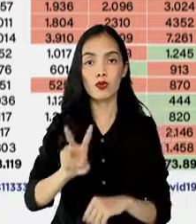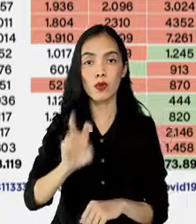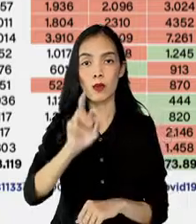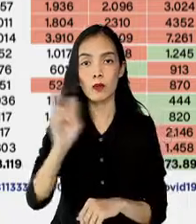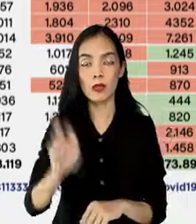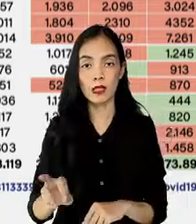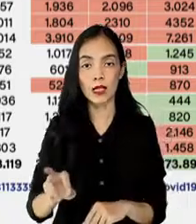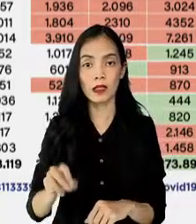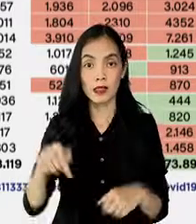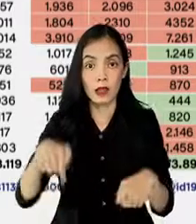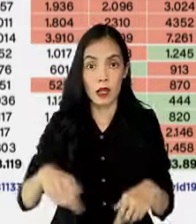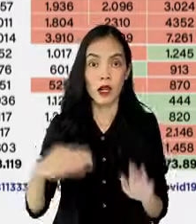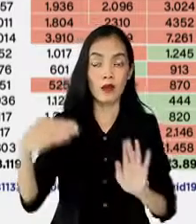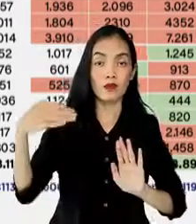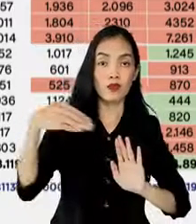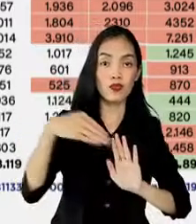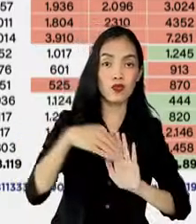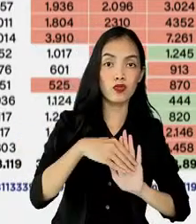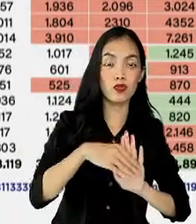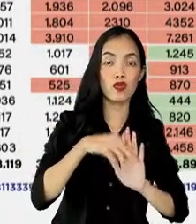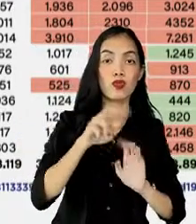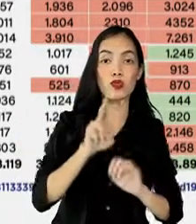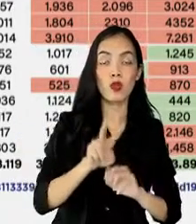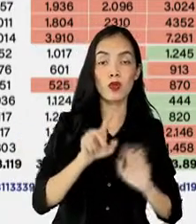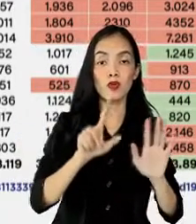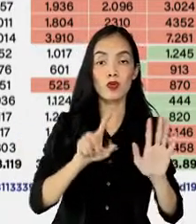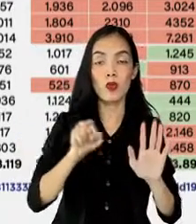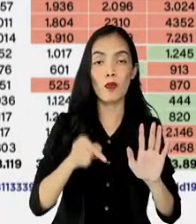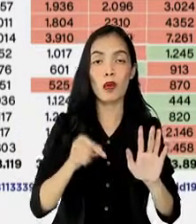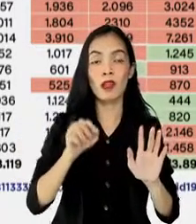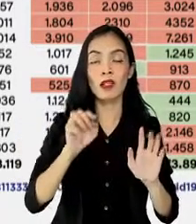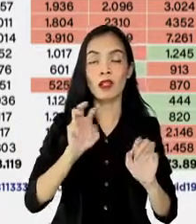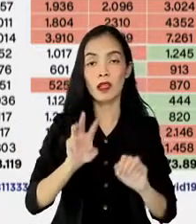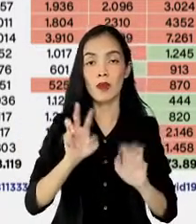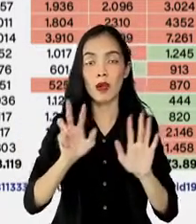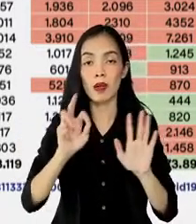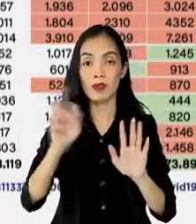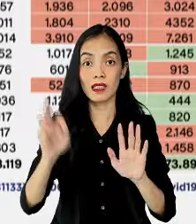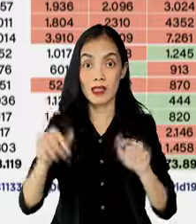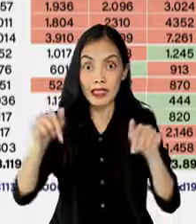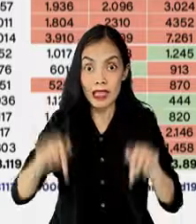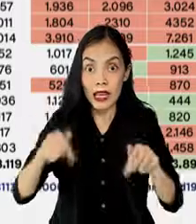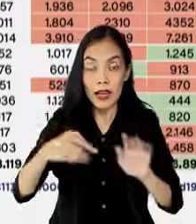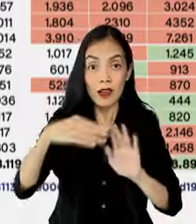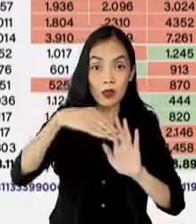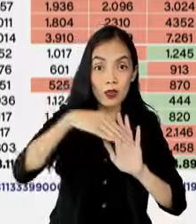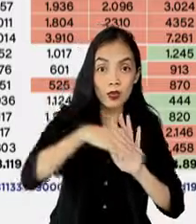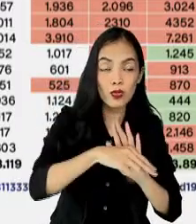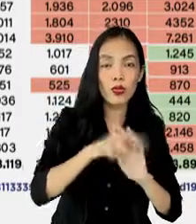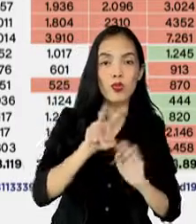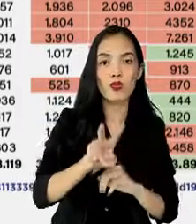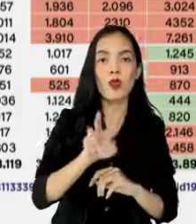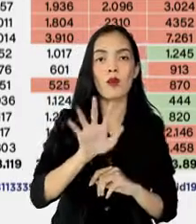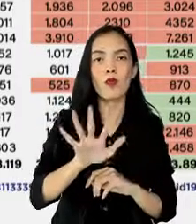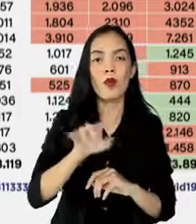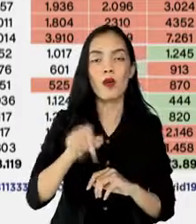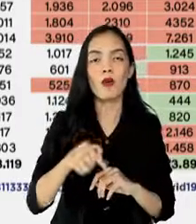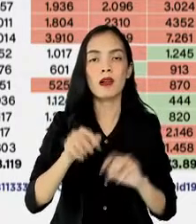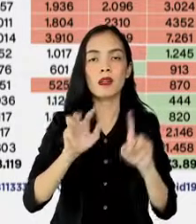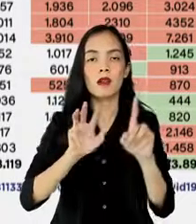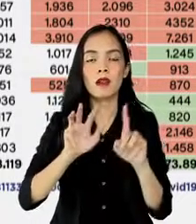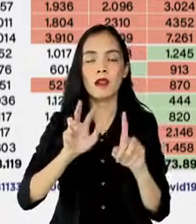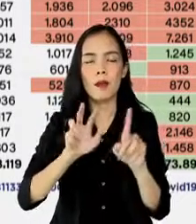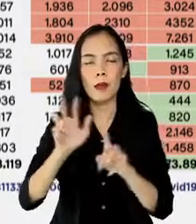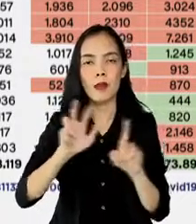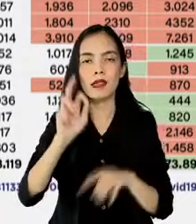persen menjadi 27-38 persen dan kembali turun menjadi 25,8 belas